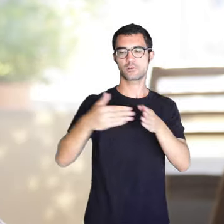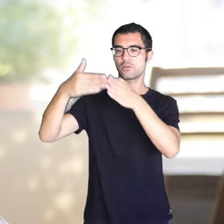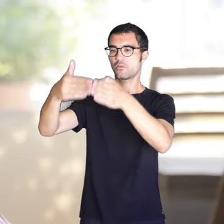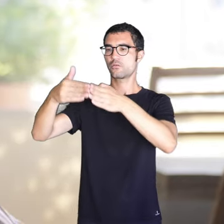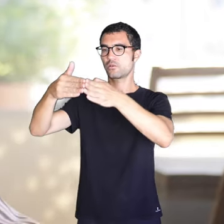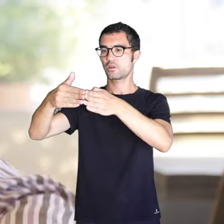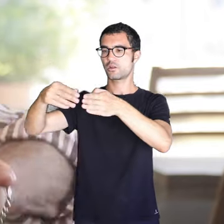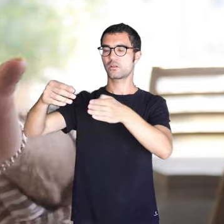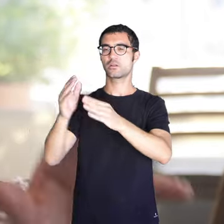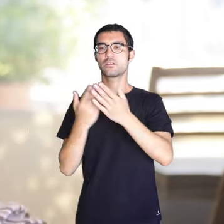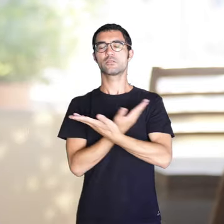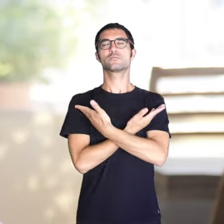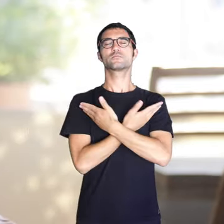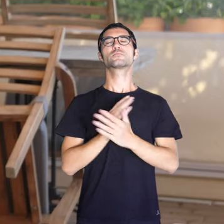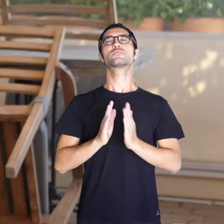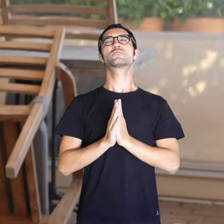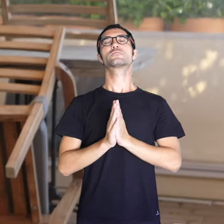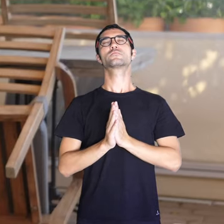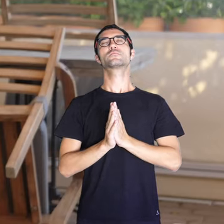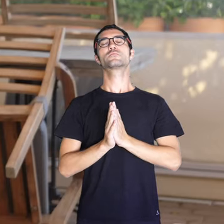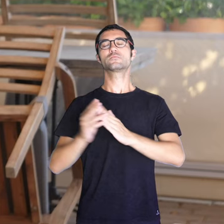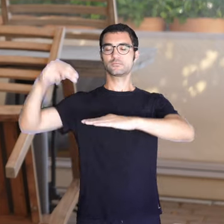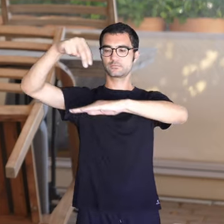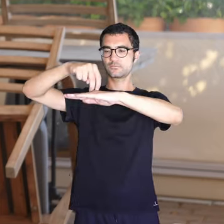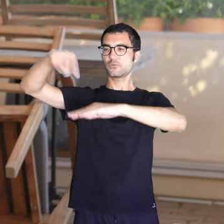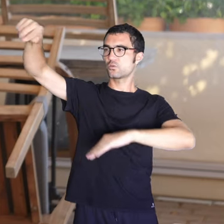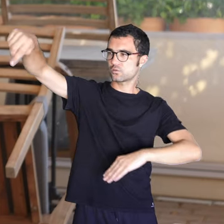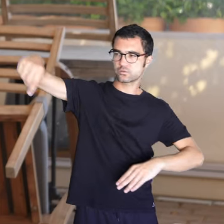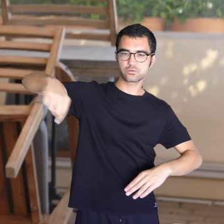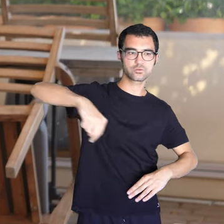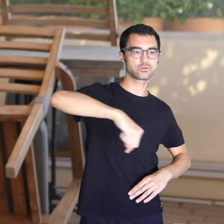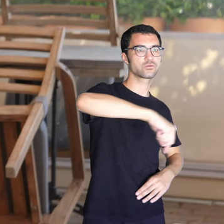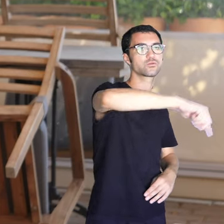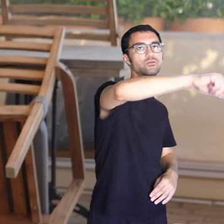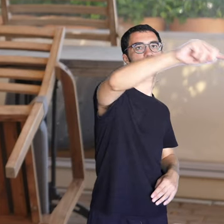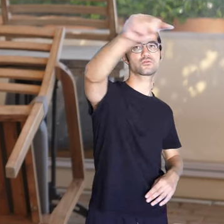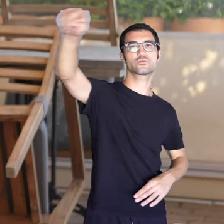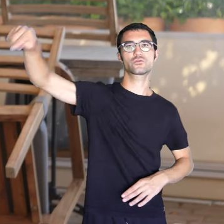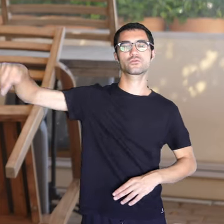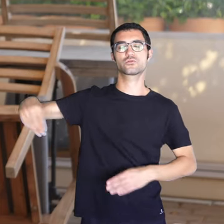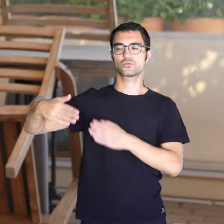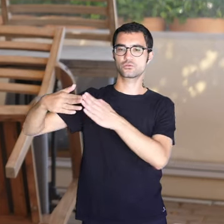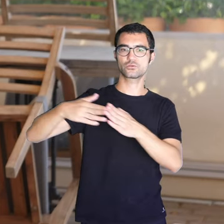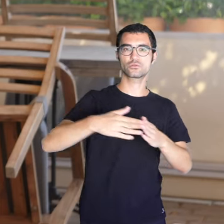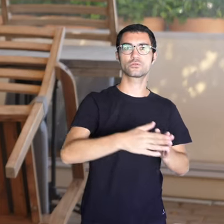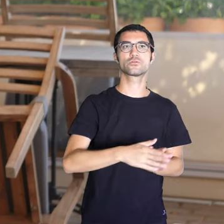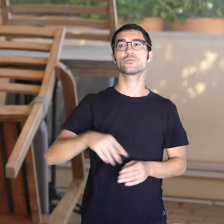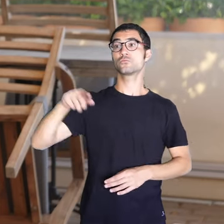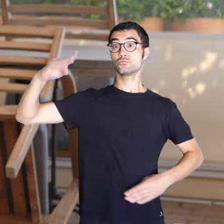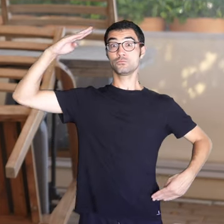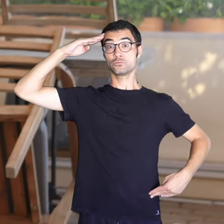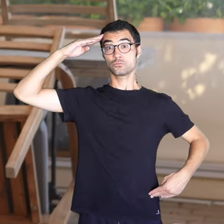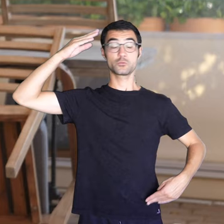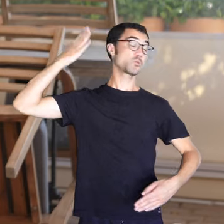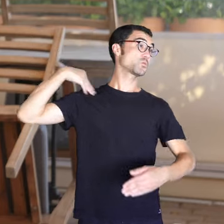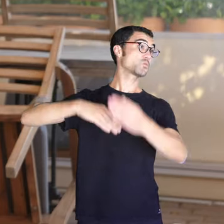bahia, plena d'entorxes. Un any, el comandant m'ho va dir, hauríem de venir a la Pere, Sant Pere. I